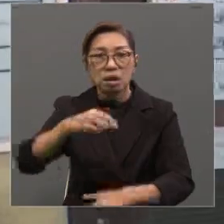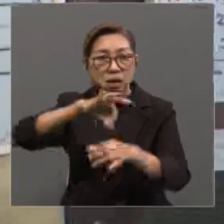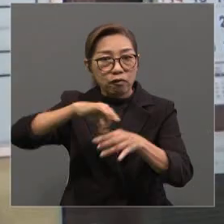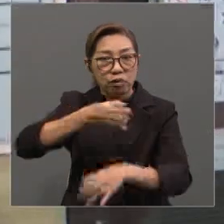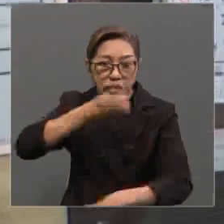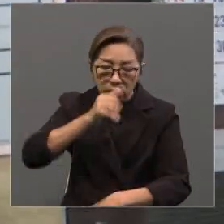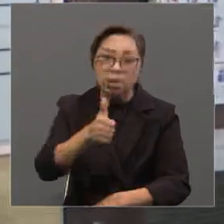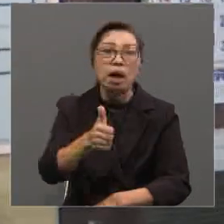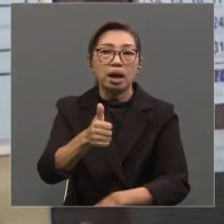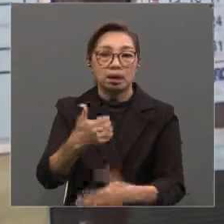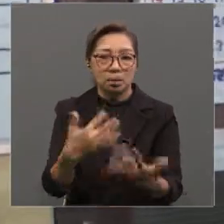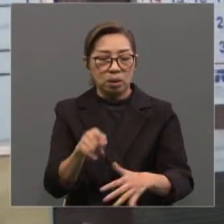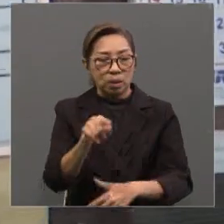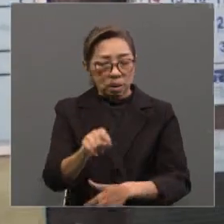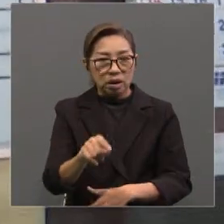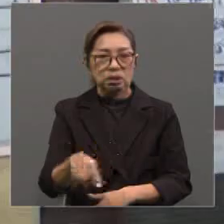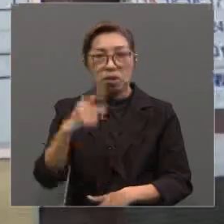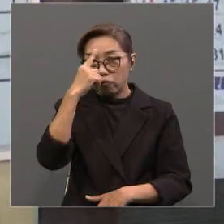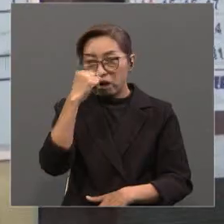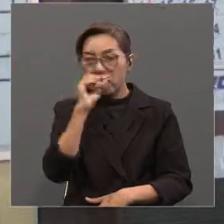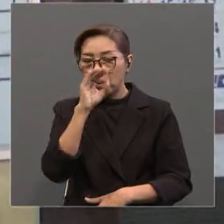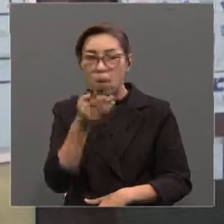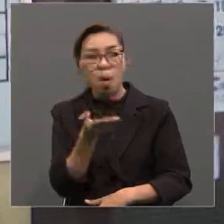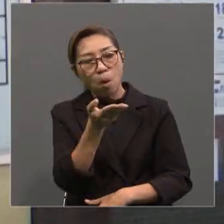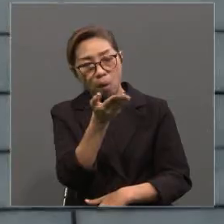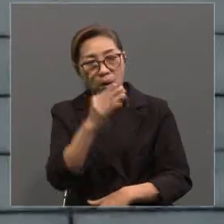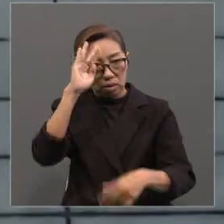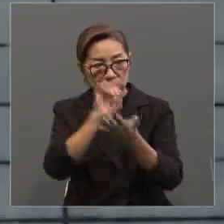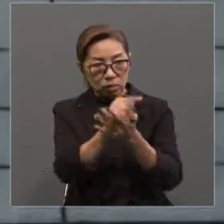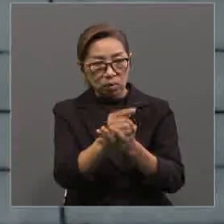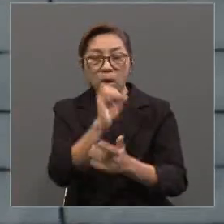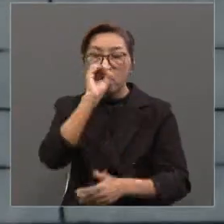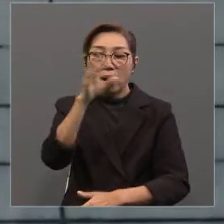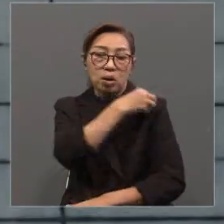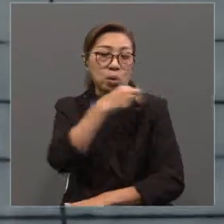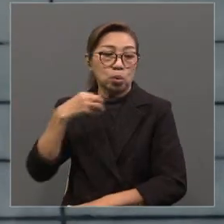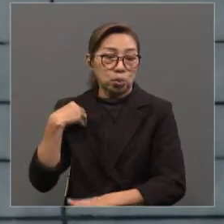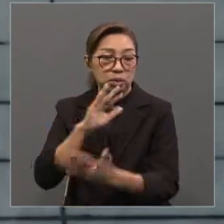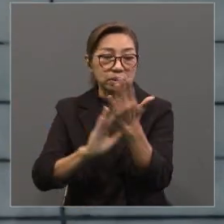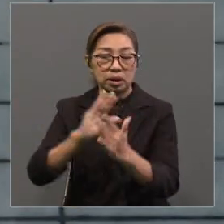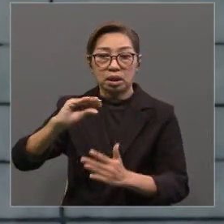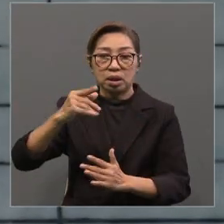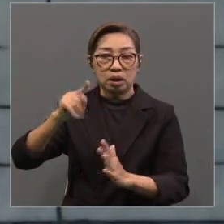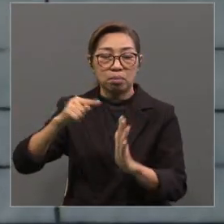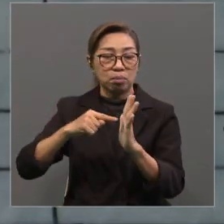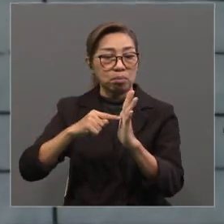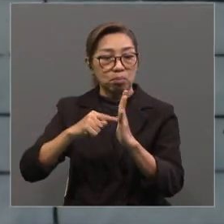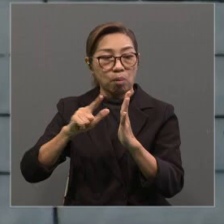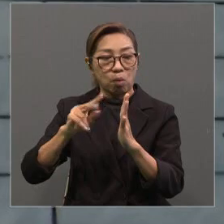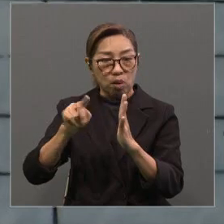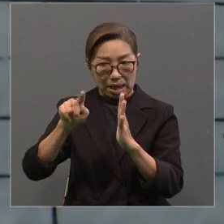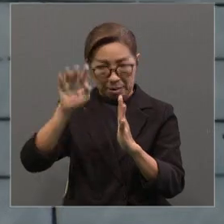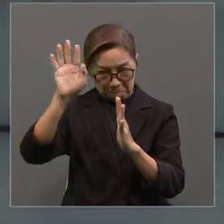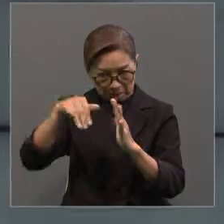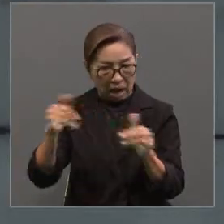ค่ะ เบื้องต้นเนี่ยผู้ต้องหาได้ร้องขอนะคะบอกว่าให้ประสานทางเจ้าหน้าที่สถานเอกอัครราชทูตโปแลนด์ประจำประเทศไทยมาร่วมในการส